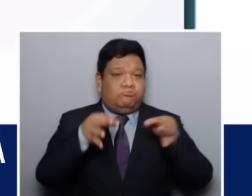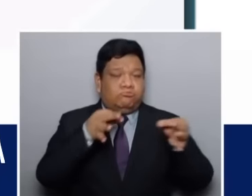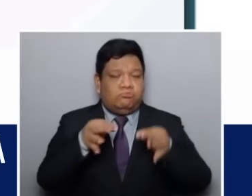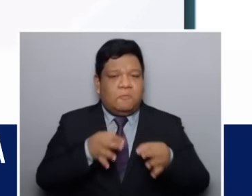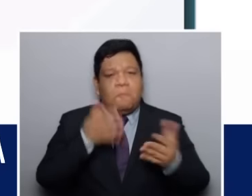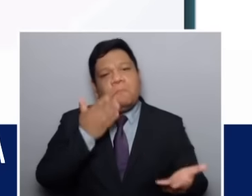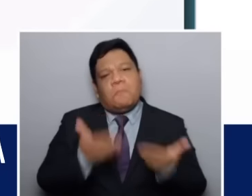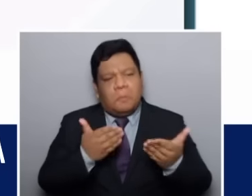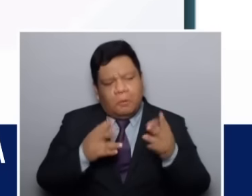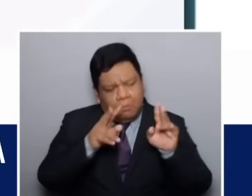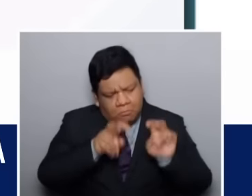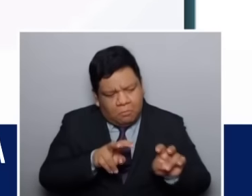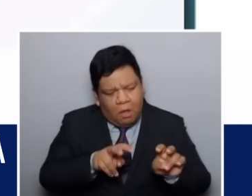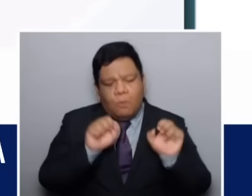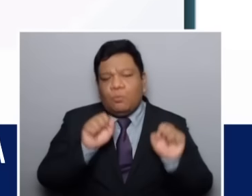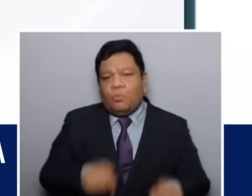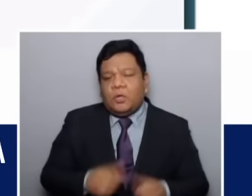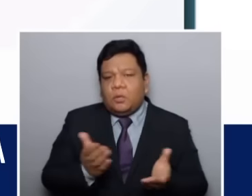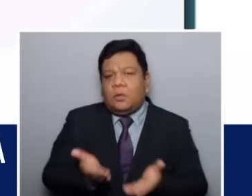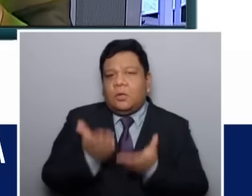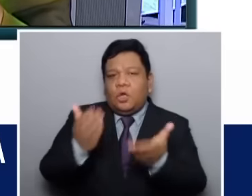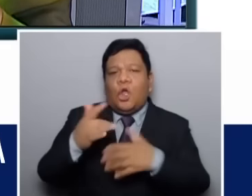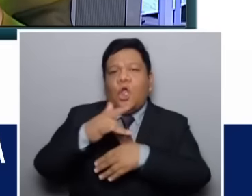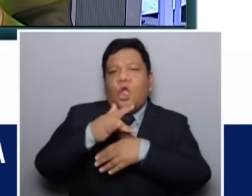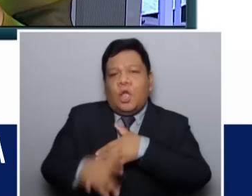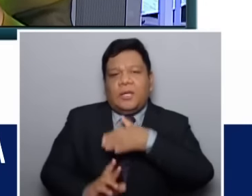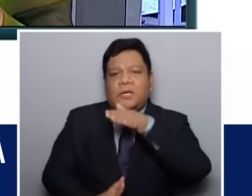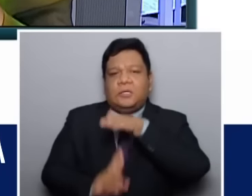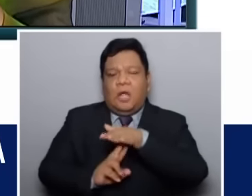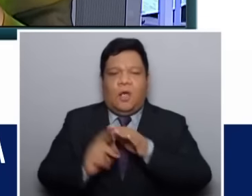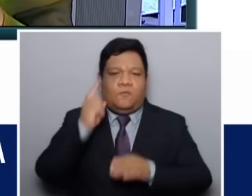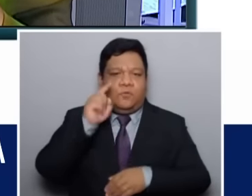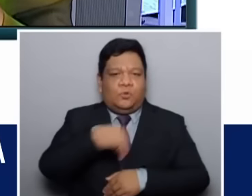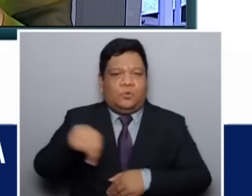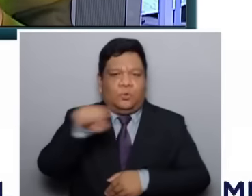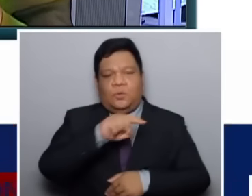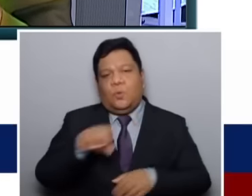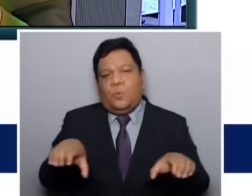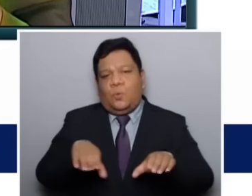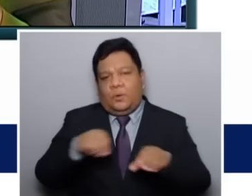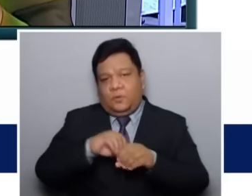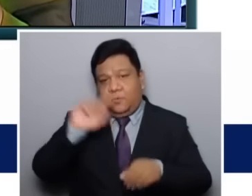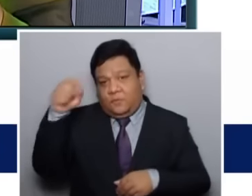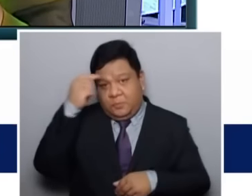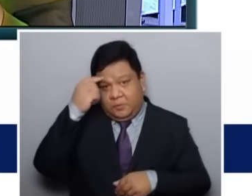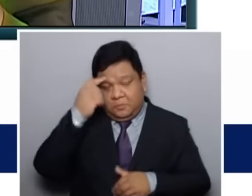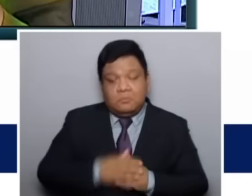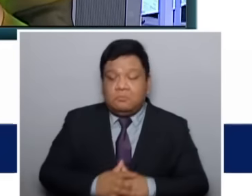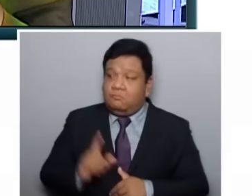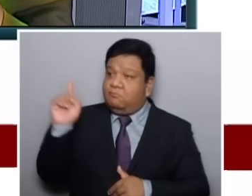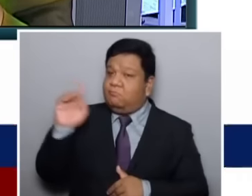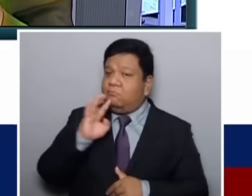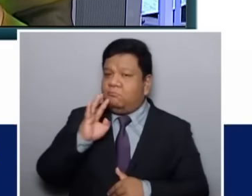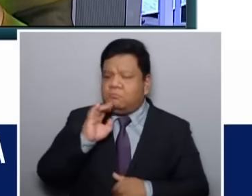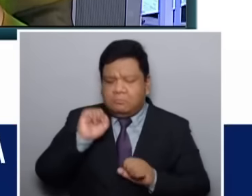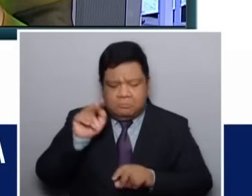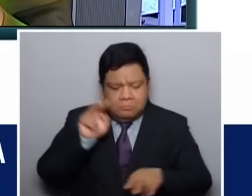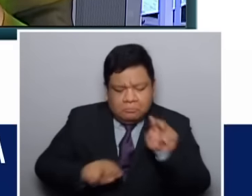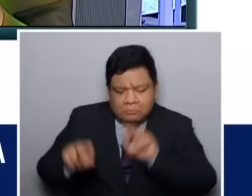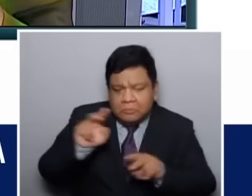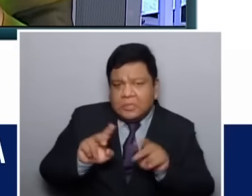mandatory retirement age ng mga kawani ng gobyerno. You can look at it kung ilan ho ang data niyan, kung ilan sila. Then tingnan nyo ho kung ilan